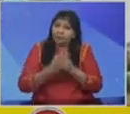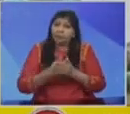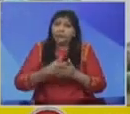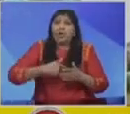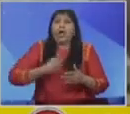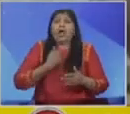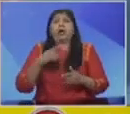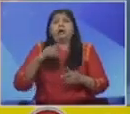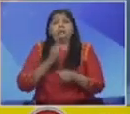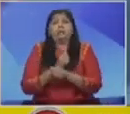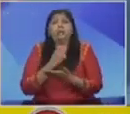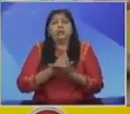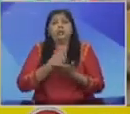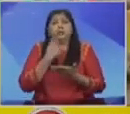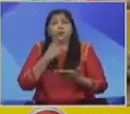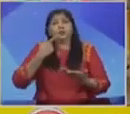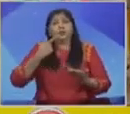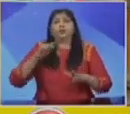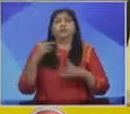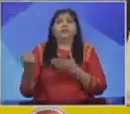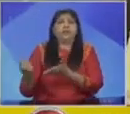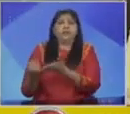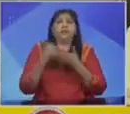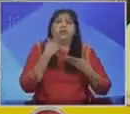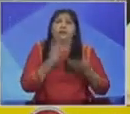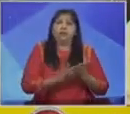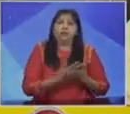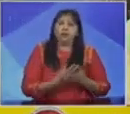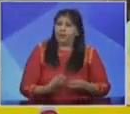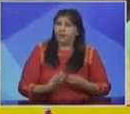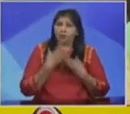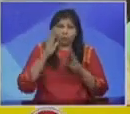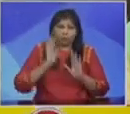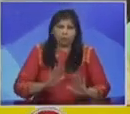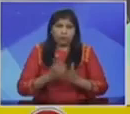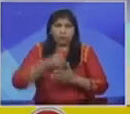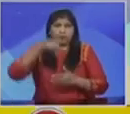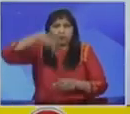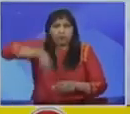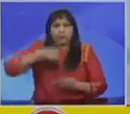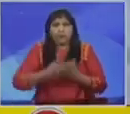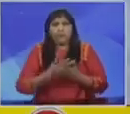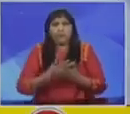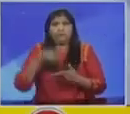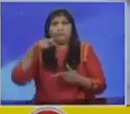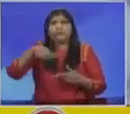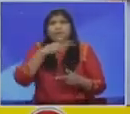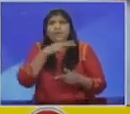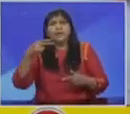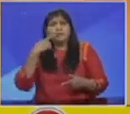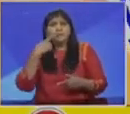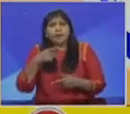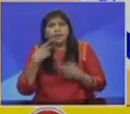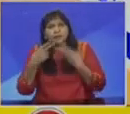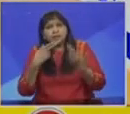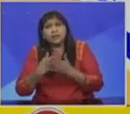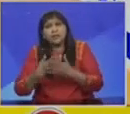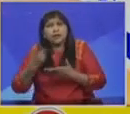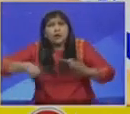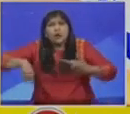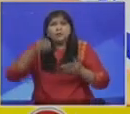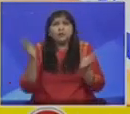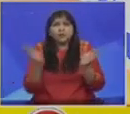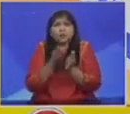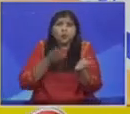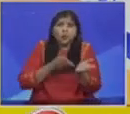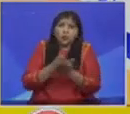बन पाएंगे। और साथियों, मुझे खुशी है कि आत्मनिर्भर भारत का ये मंत्र देश के